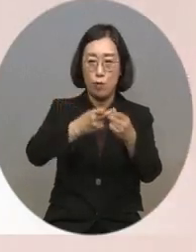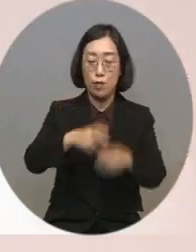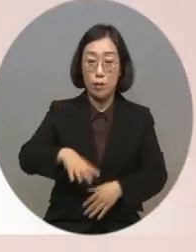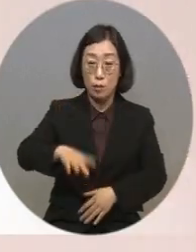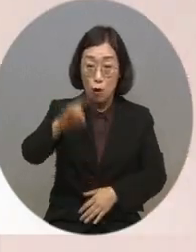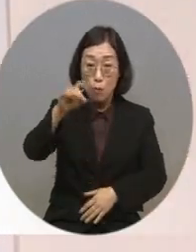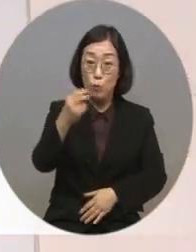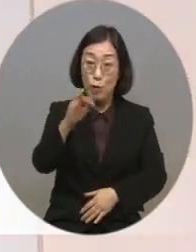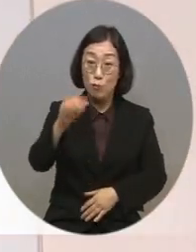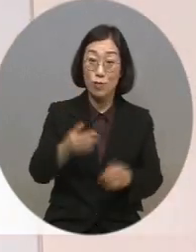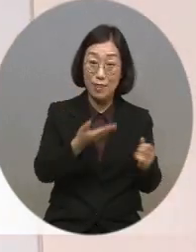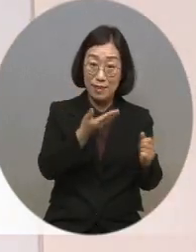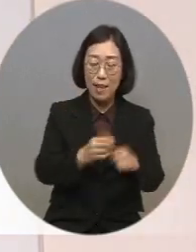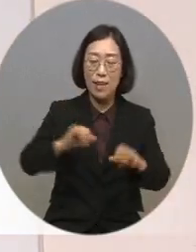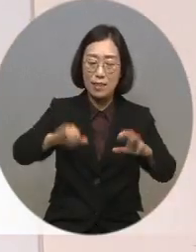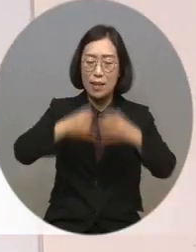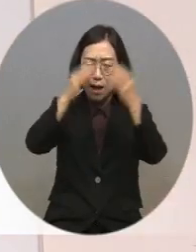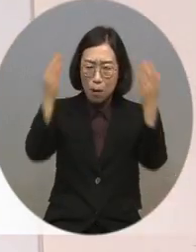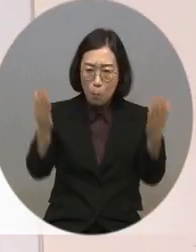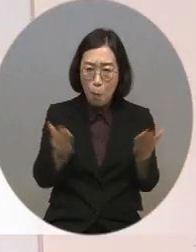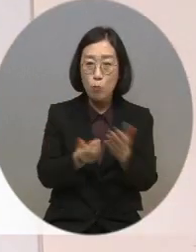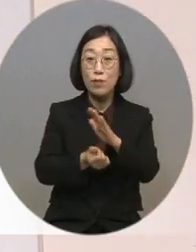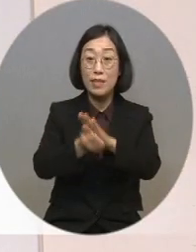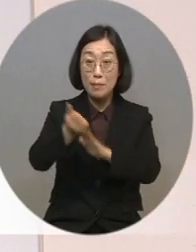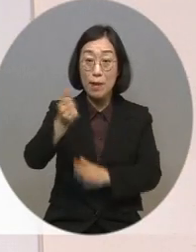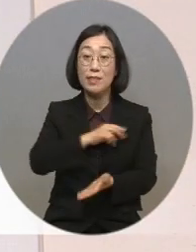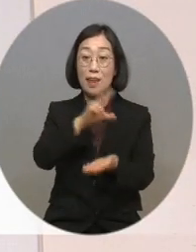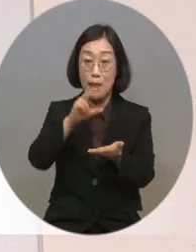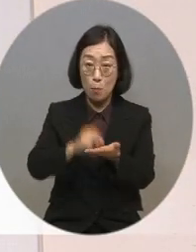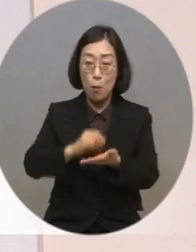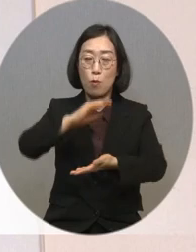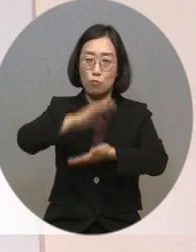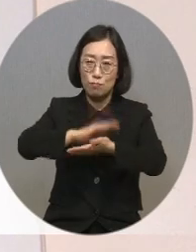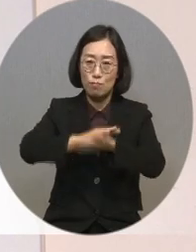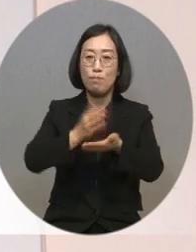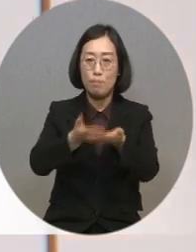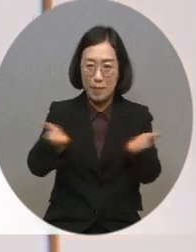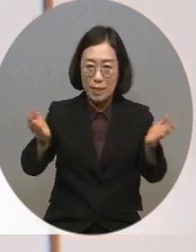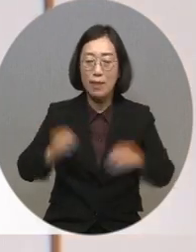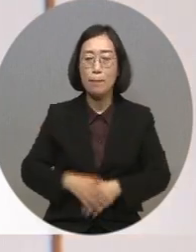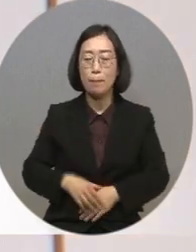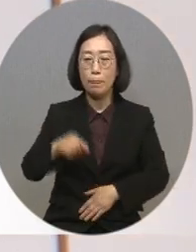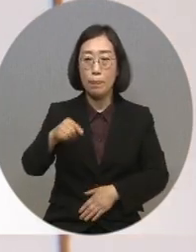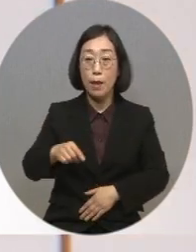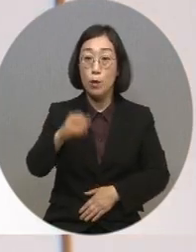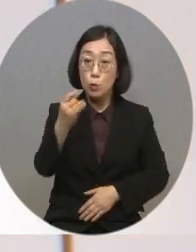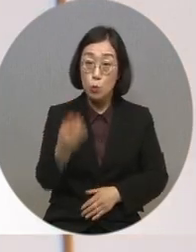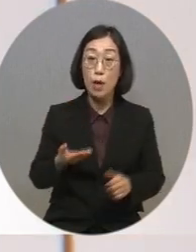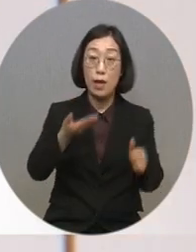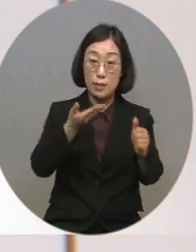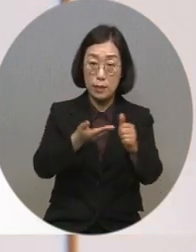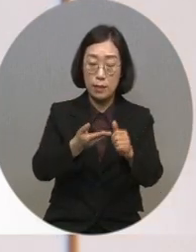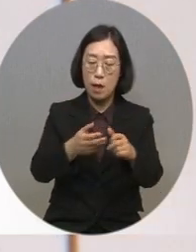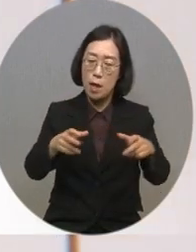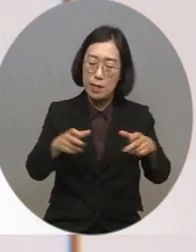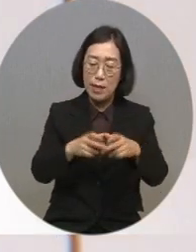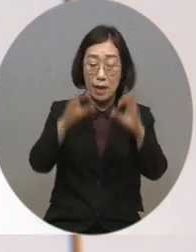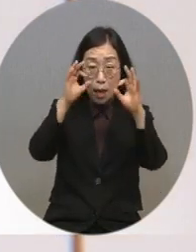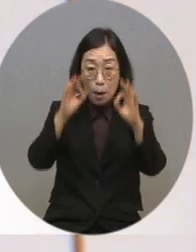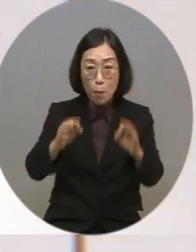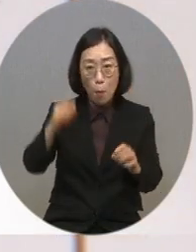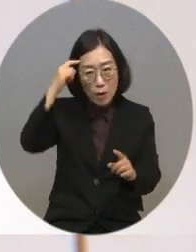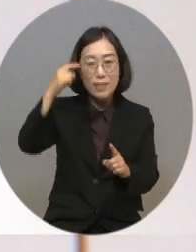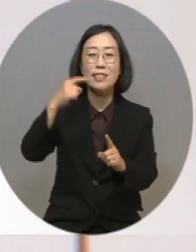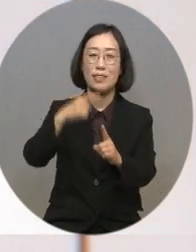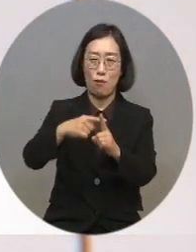시집 세상은 모두가 희망을 주제로 출간됐습니다. 최유진 시인은 장애를 긍정으로 바라보는